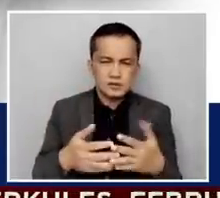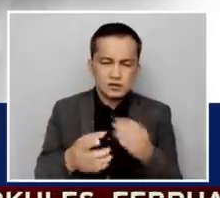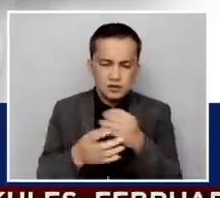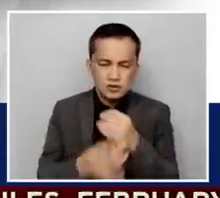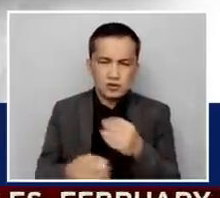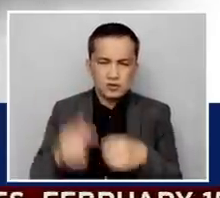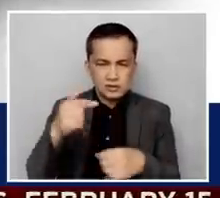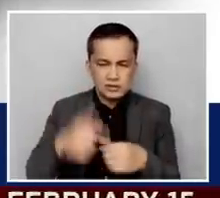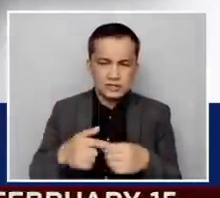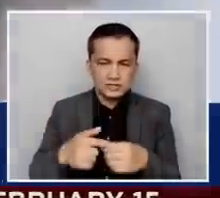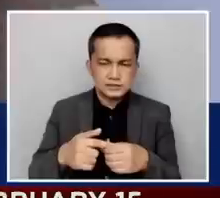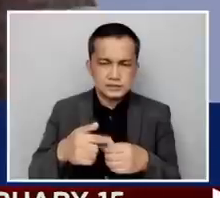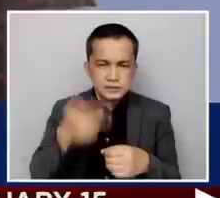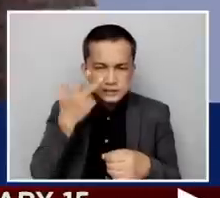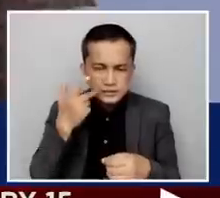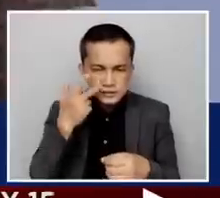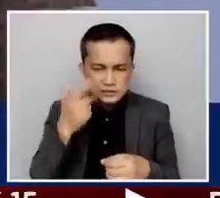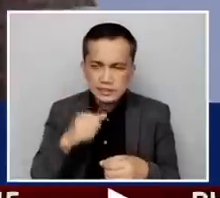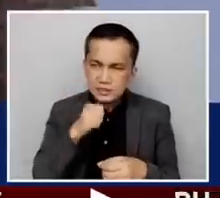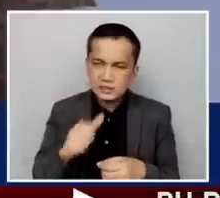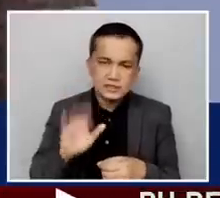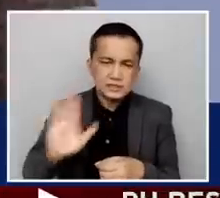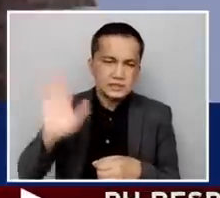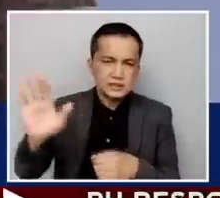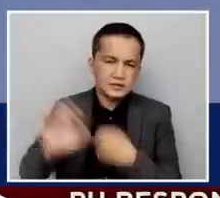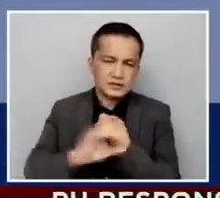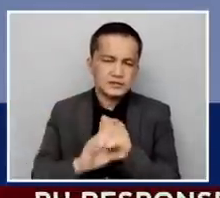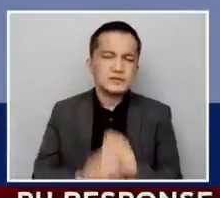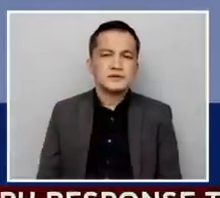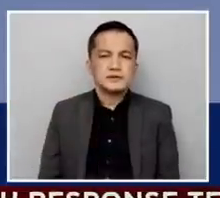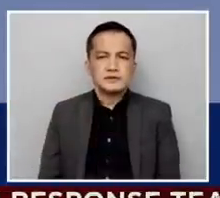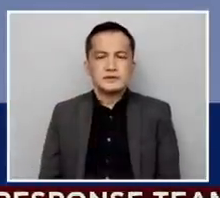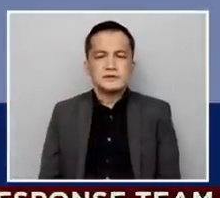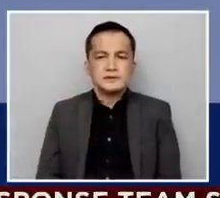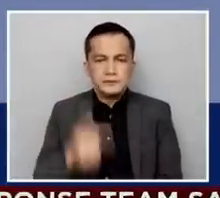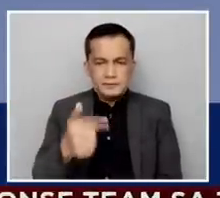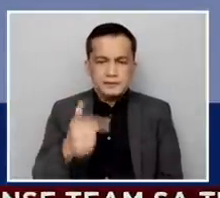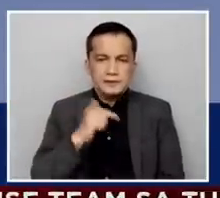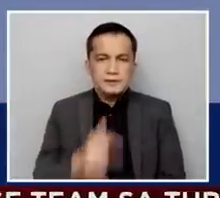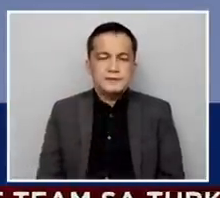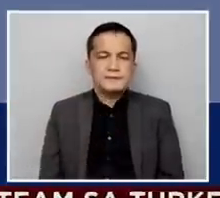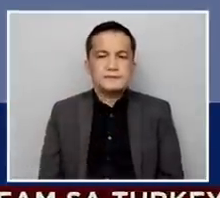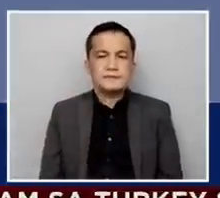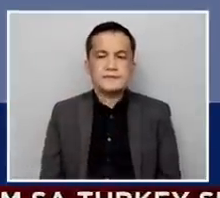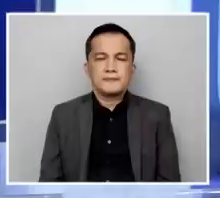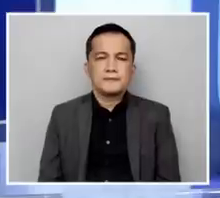at hindi ng kontraktor. Alvin L. Chico, ABS-CBN News.